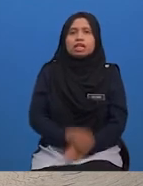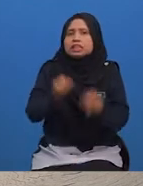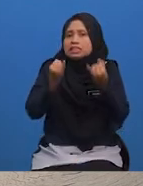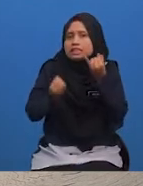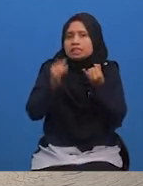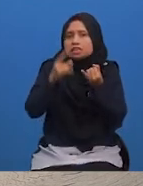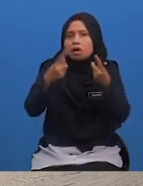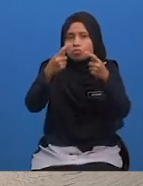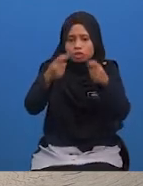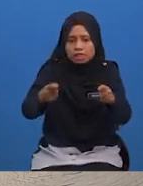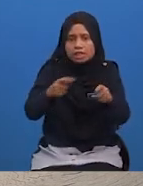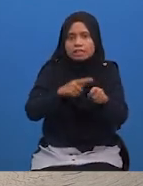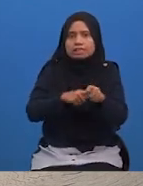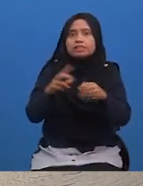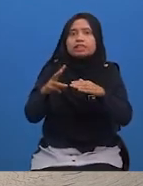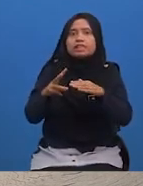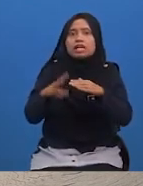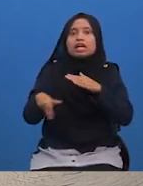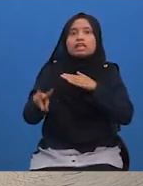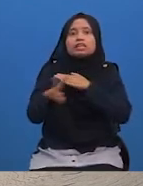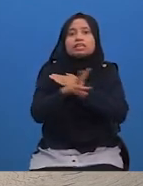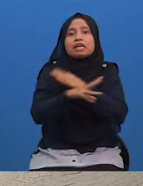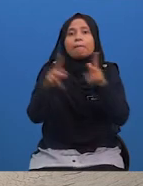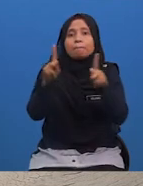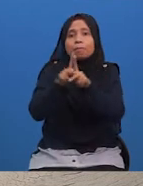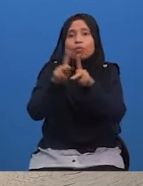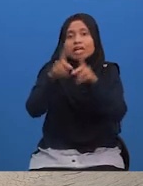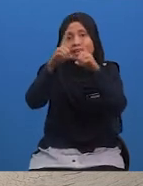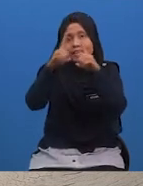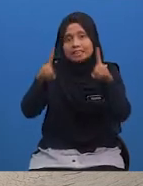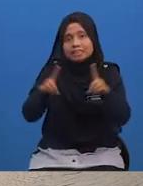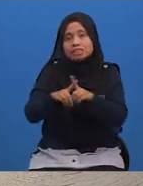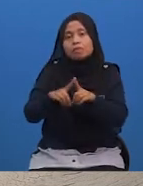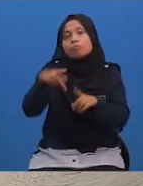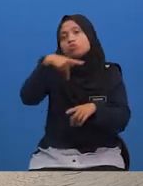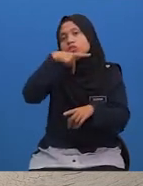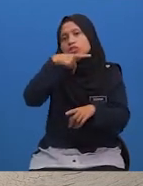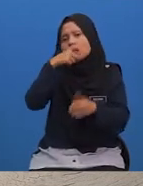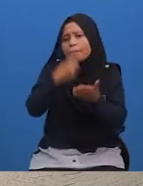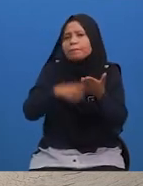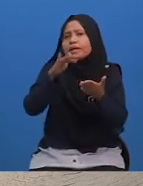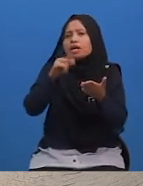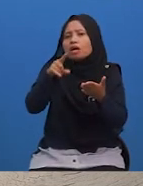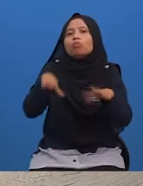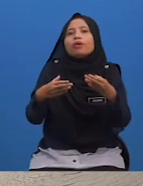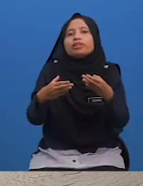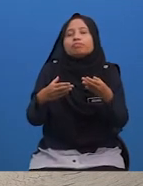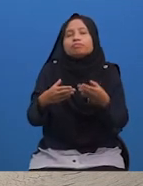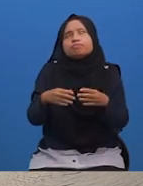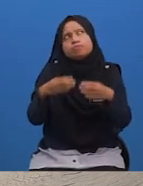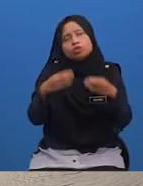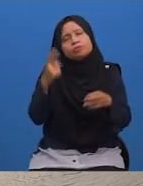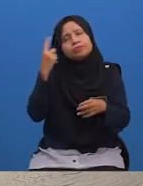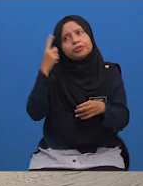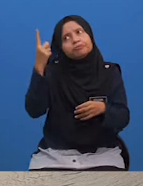Jika kamu tinggal di Kampung Desa Puteri, apakah tindakan berani kamu? Cuba